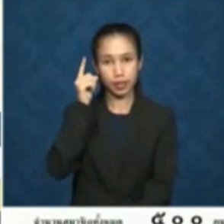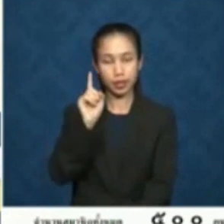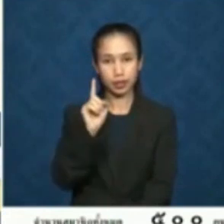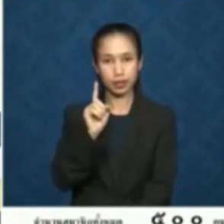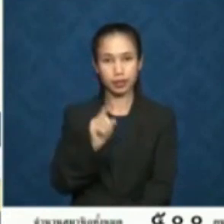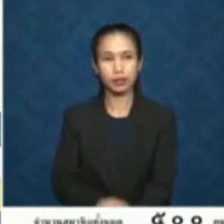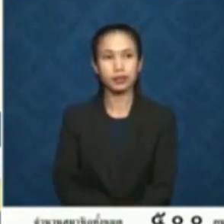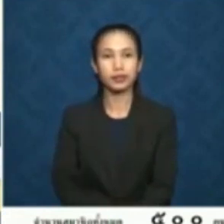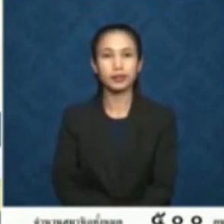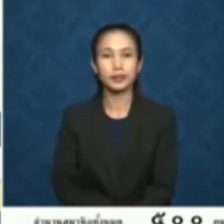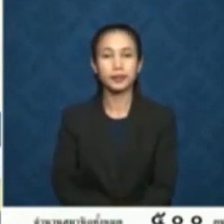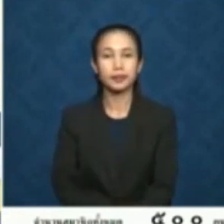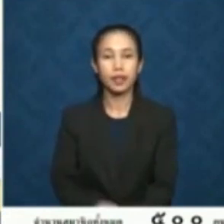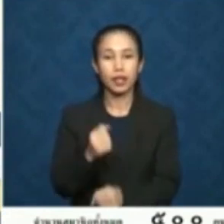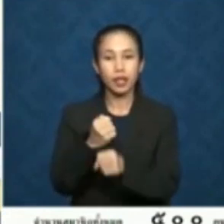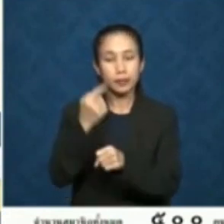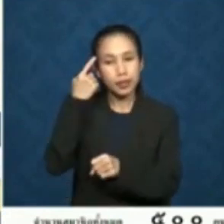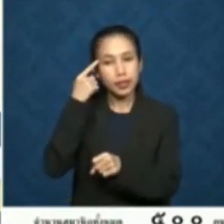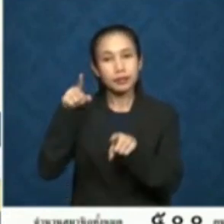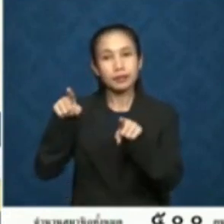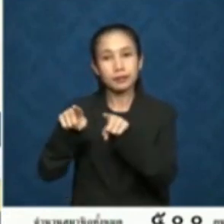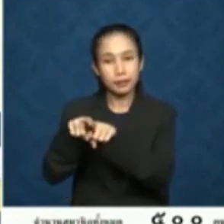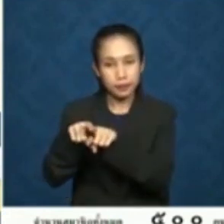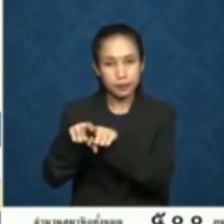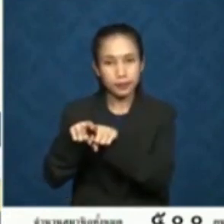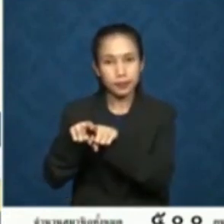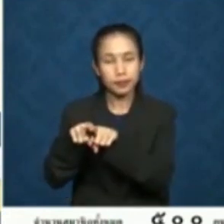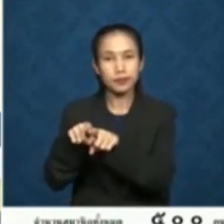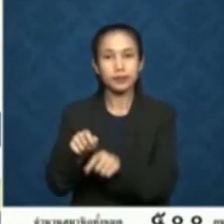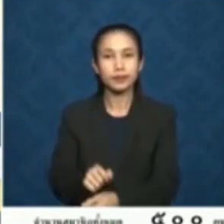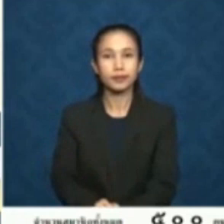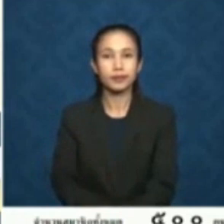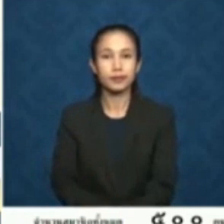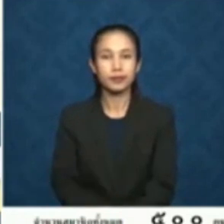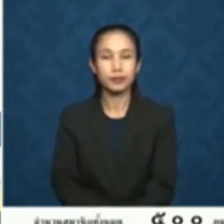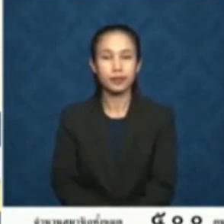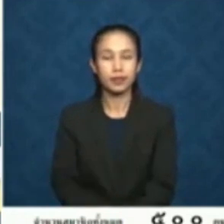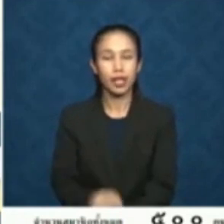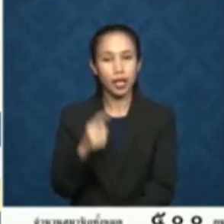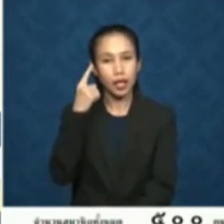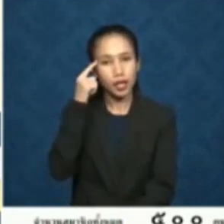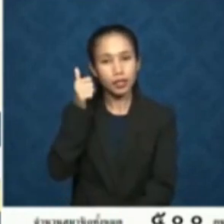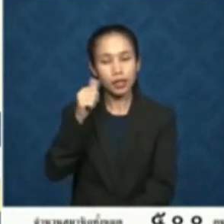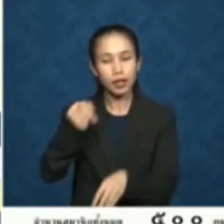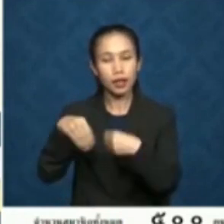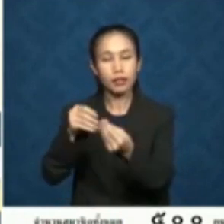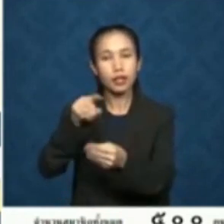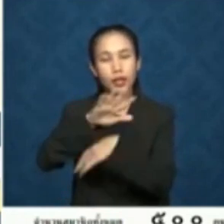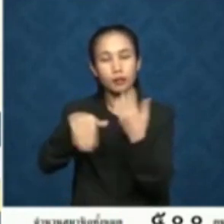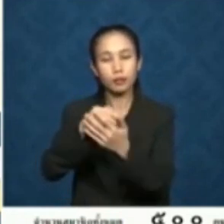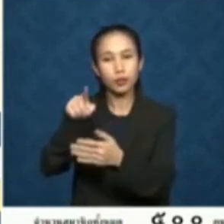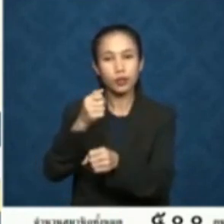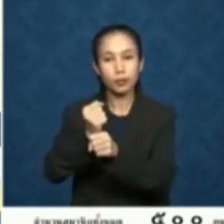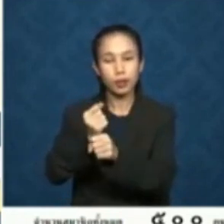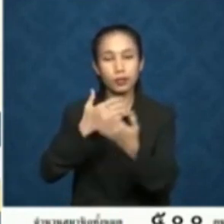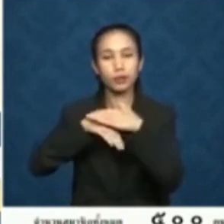านผมคิดว่าไมตรีที่เราหยิบยื่นร่วมกันความเห็นตรงกันเป็นนิมิต